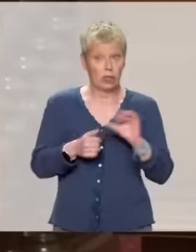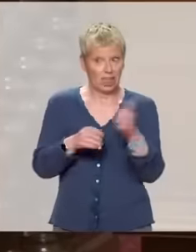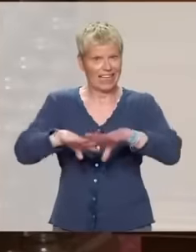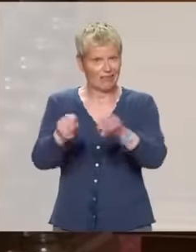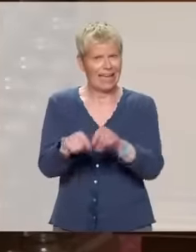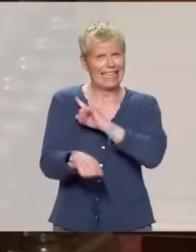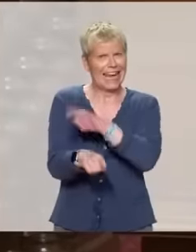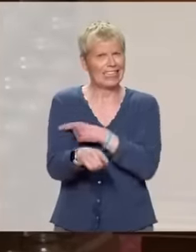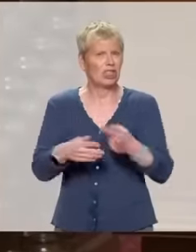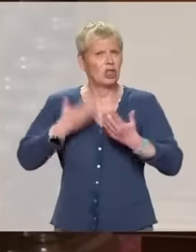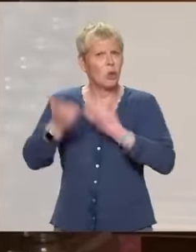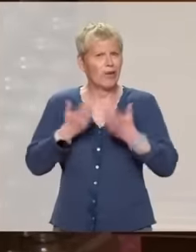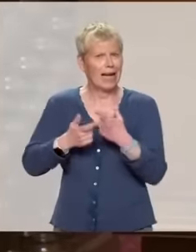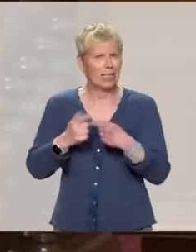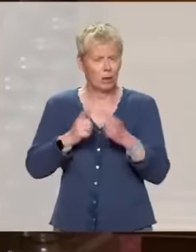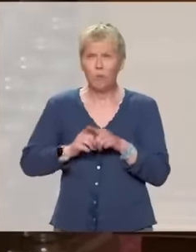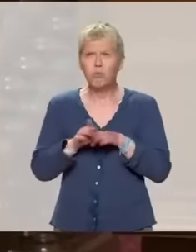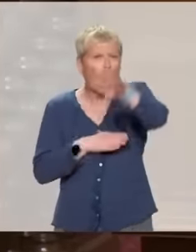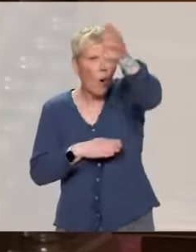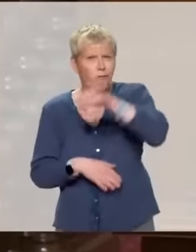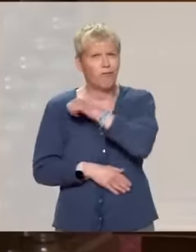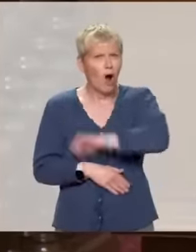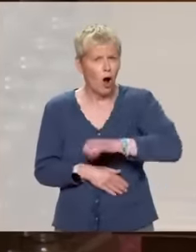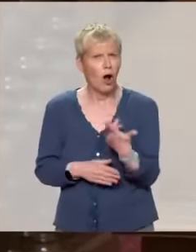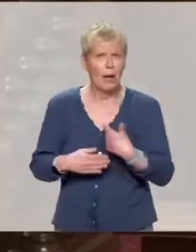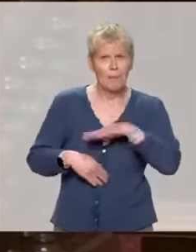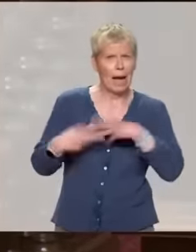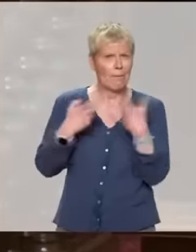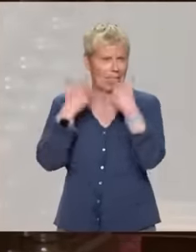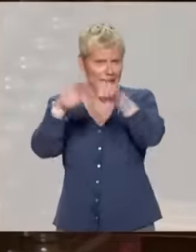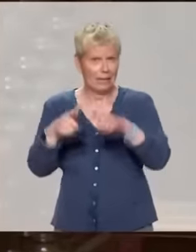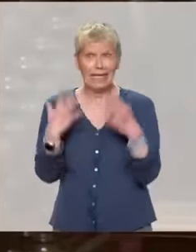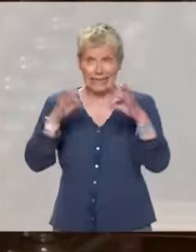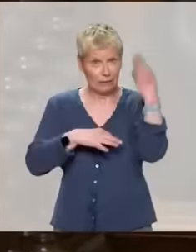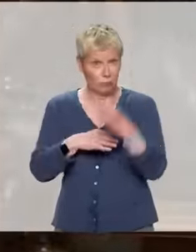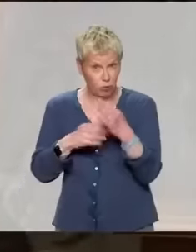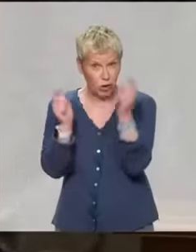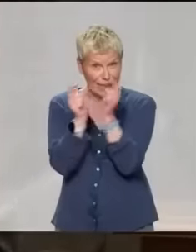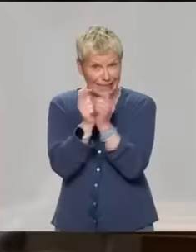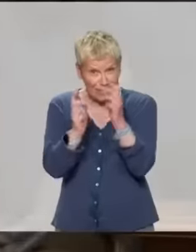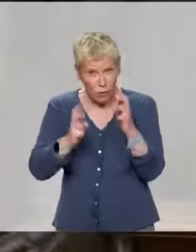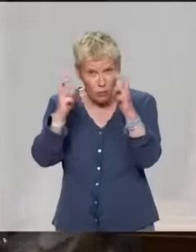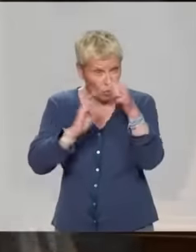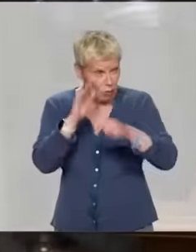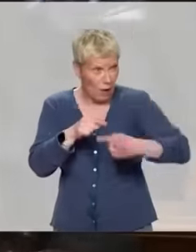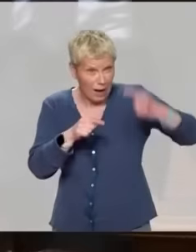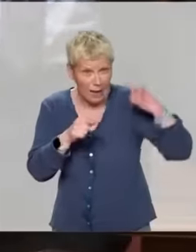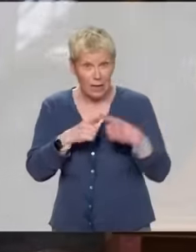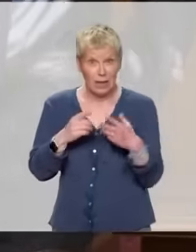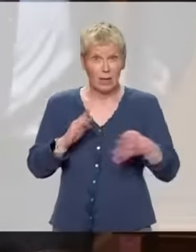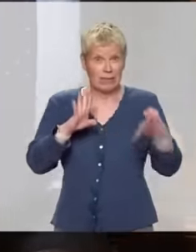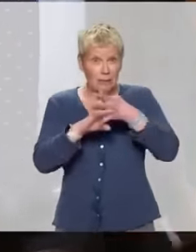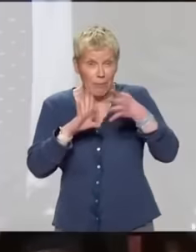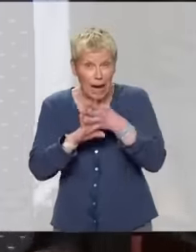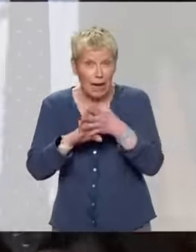d'énergie exploser avec la libéralisation du marché. 10% de plus encore le mois dernier pour l'électricité. Des tarifs